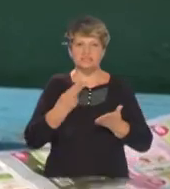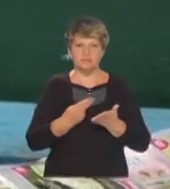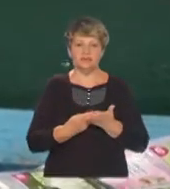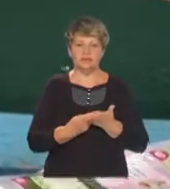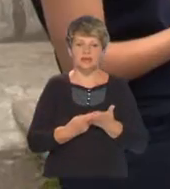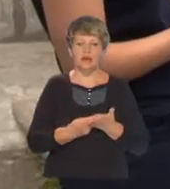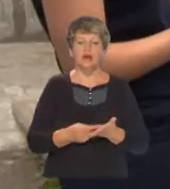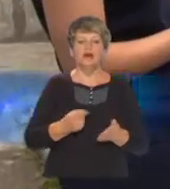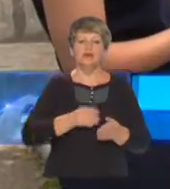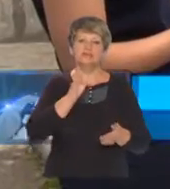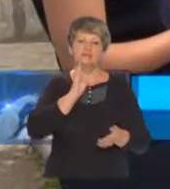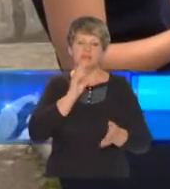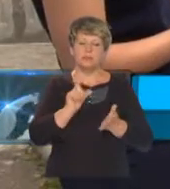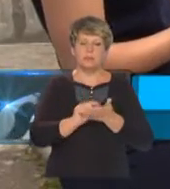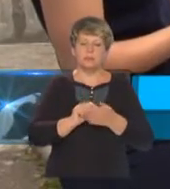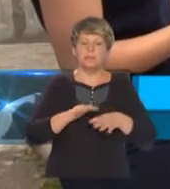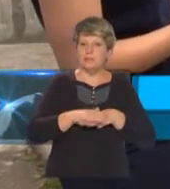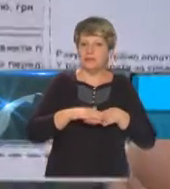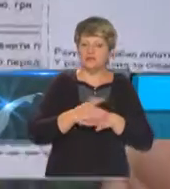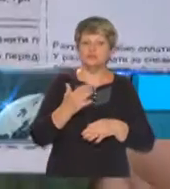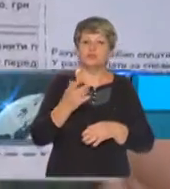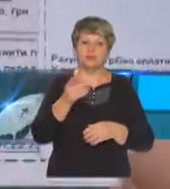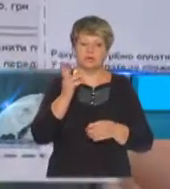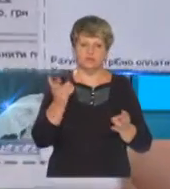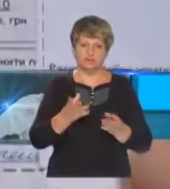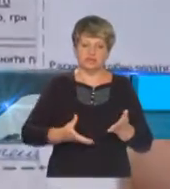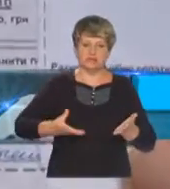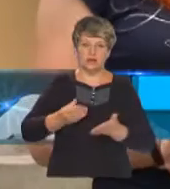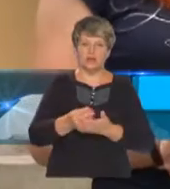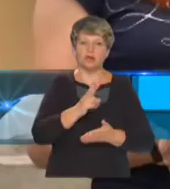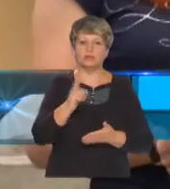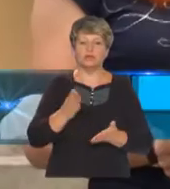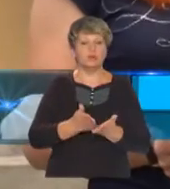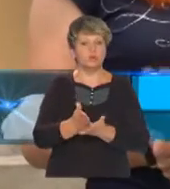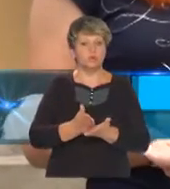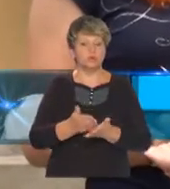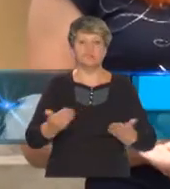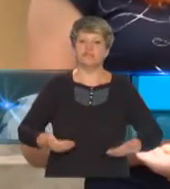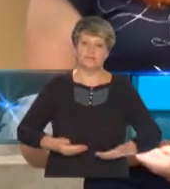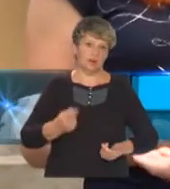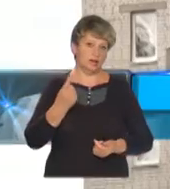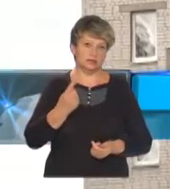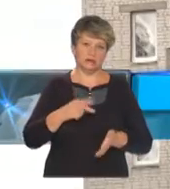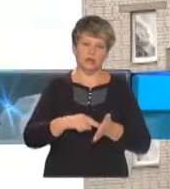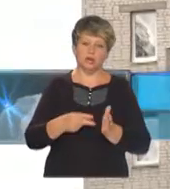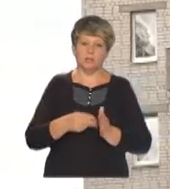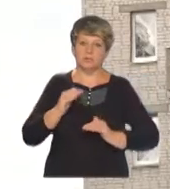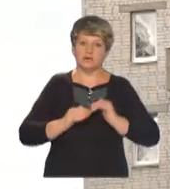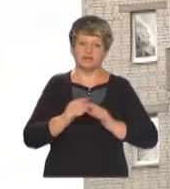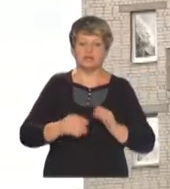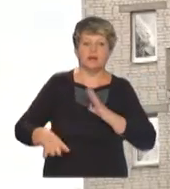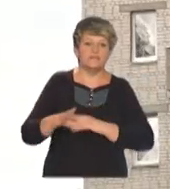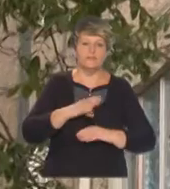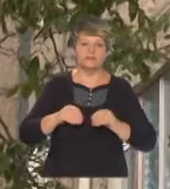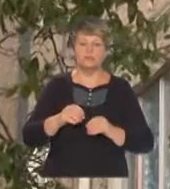Платіжки. Любов Капітолівна підраховує, скільки їй доведеться викласти за комунальні послуги. Живе одна, економить практично